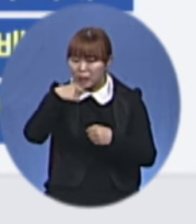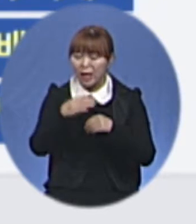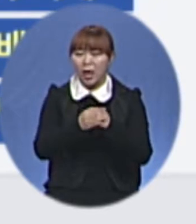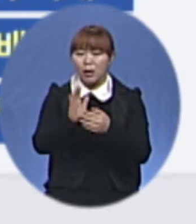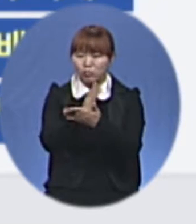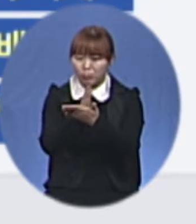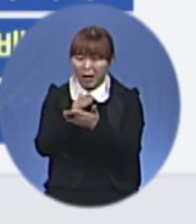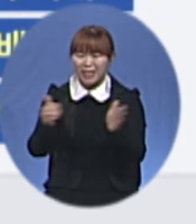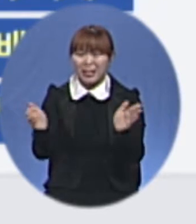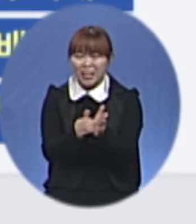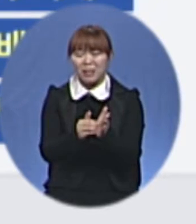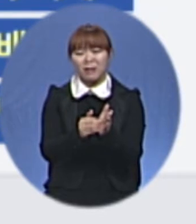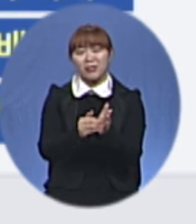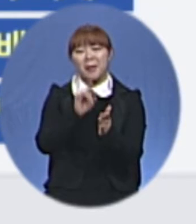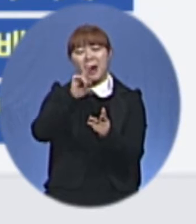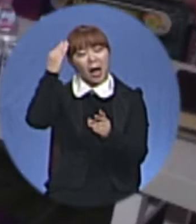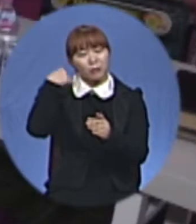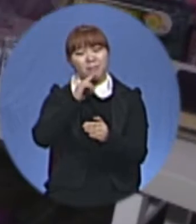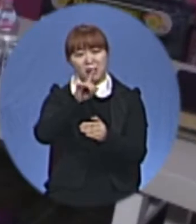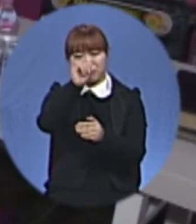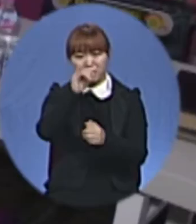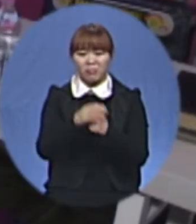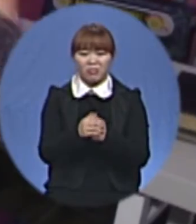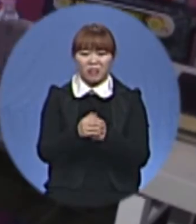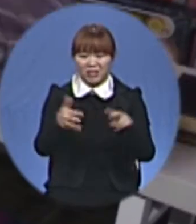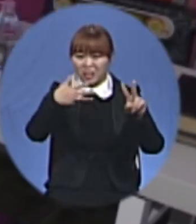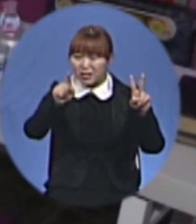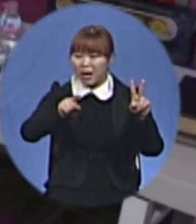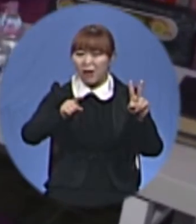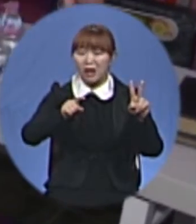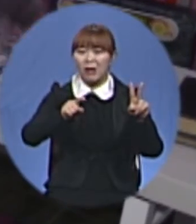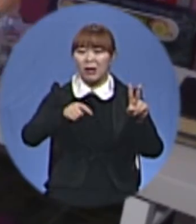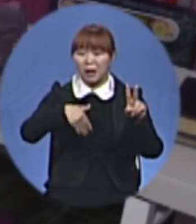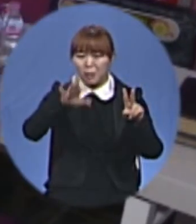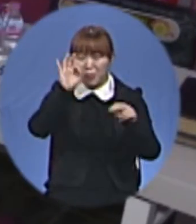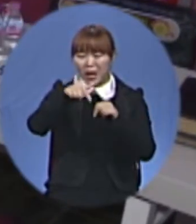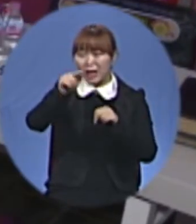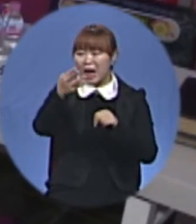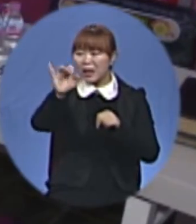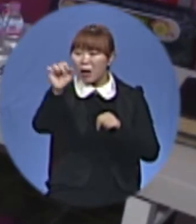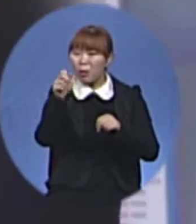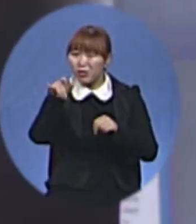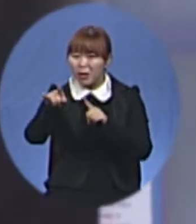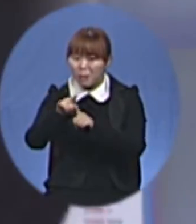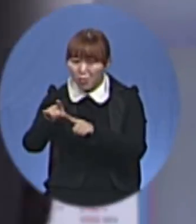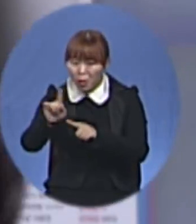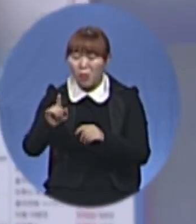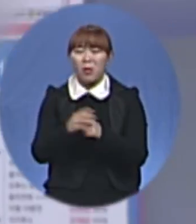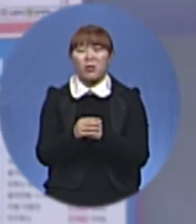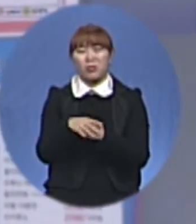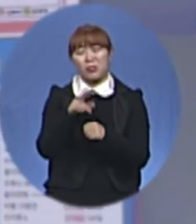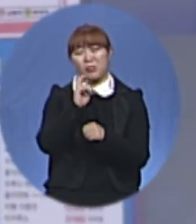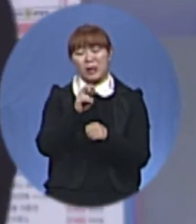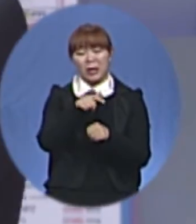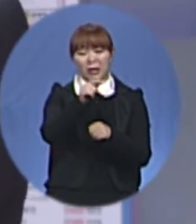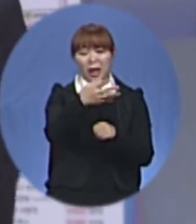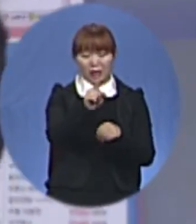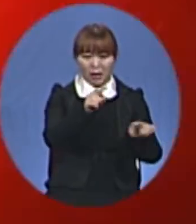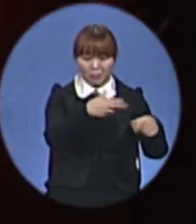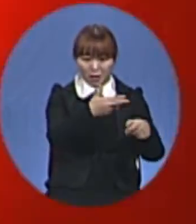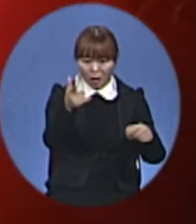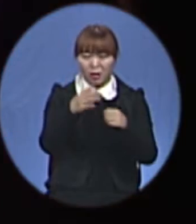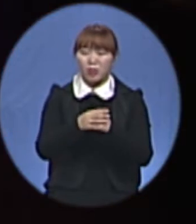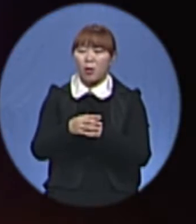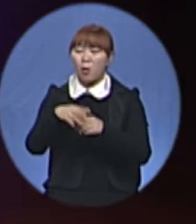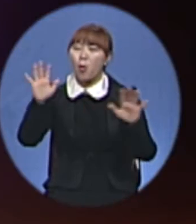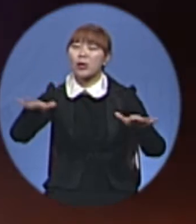분배, 끝내자 등이 맞습니다. 2차 회식 장소로 찾는 가라오케는 빈 것을 가리키는 일본어 가라와